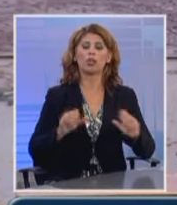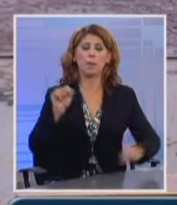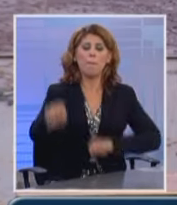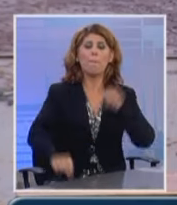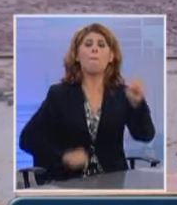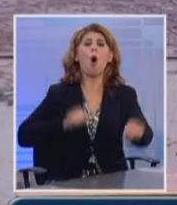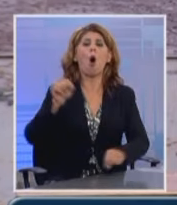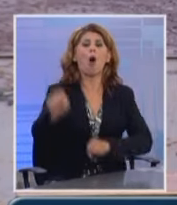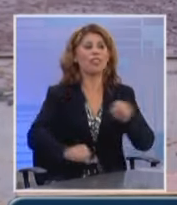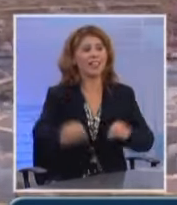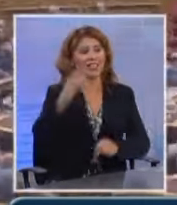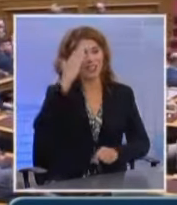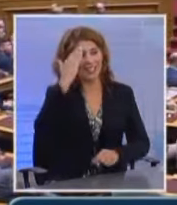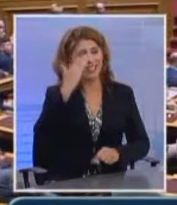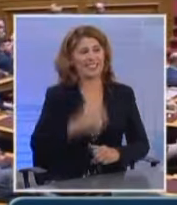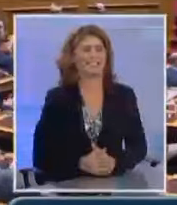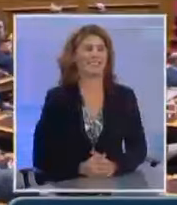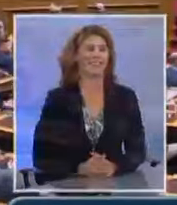χαιρετισμό.